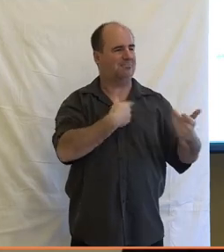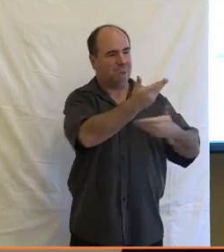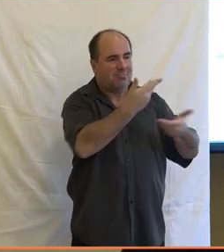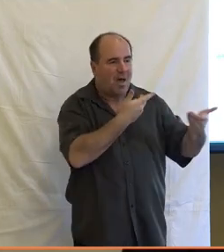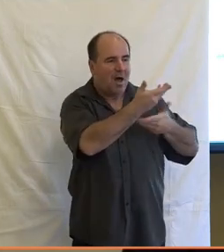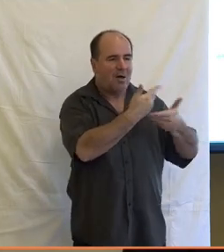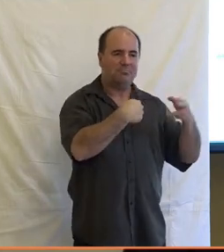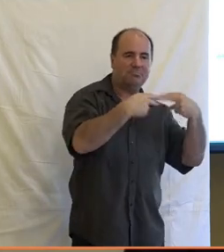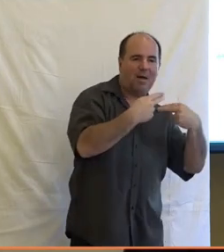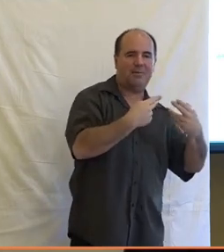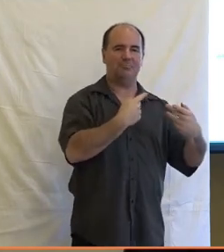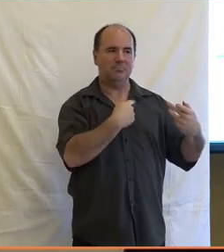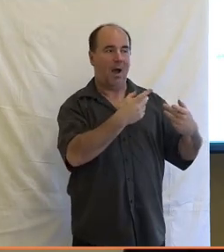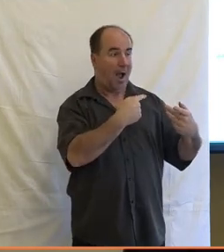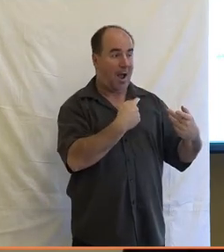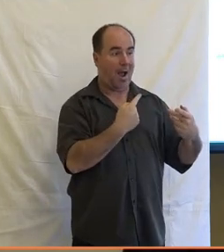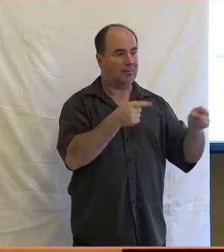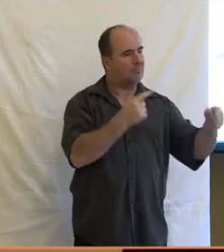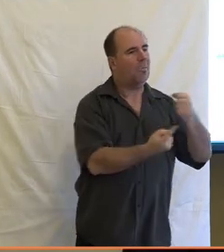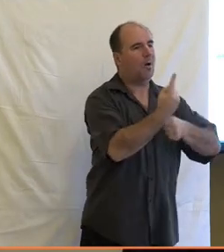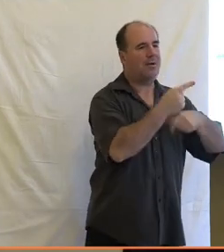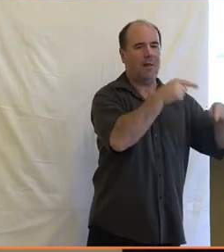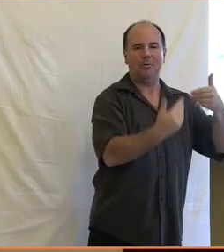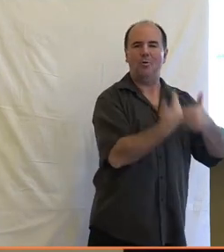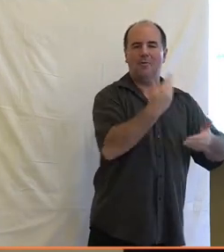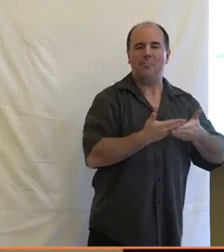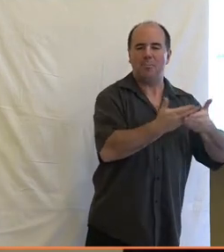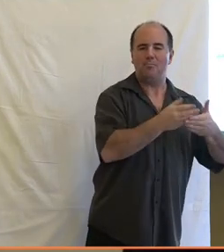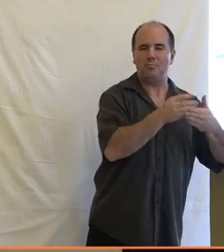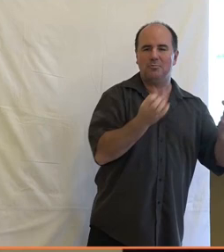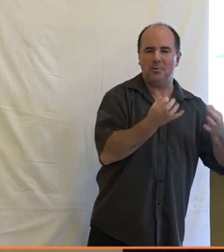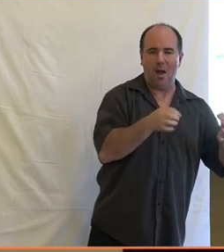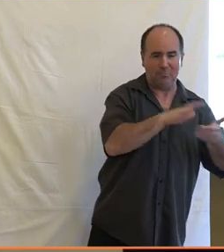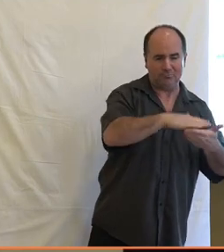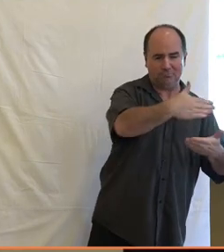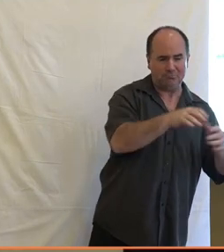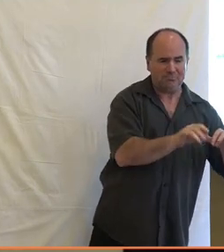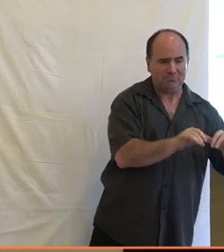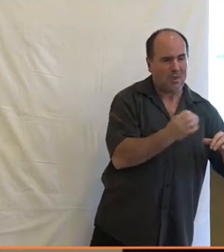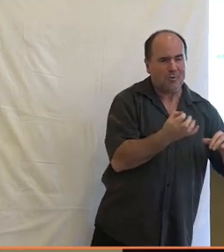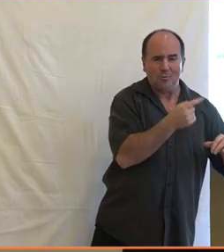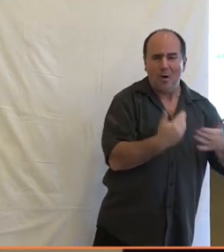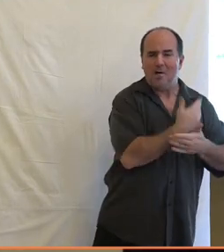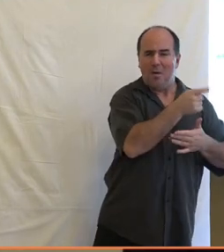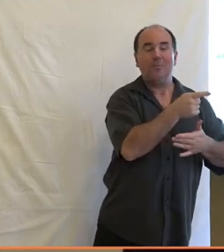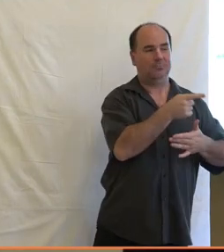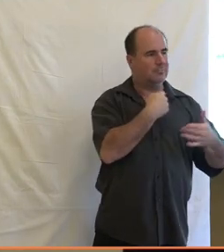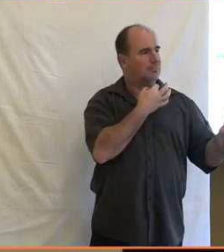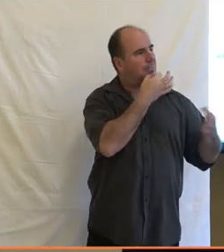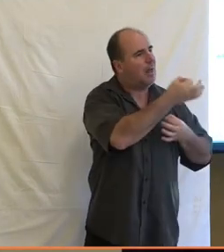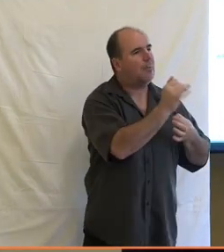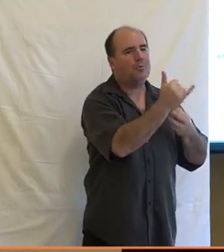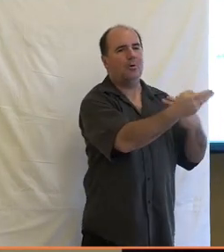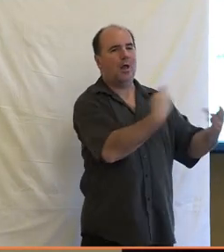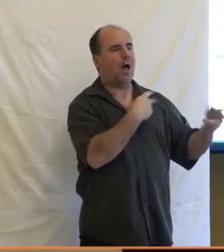nějaká nová wow pomůcka, tak vím, na koho se můžu obrátit a od koho pak třeba můžu získat tu zpětnou vazbu. A my